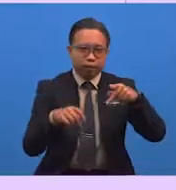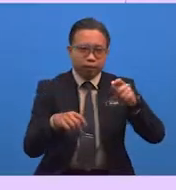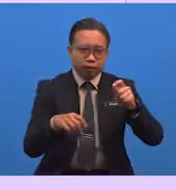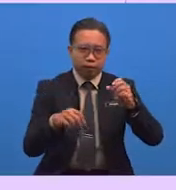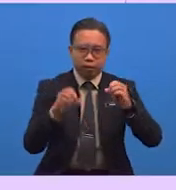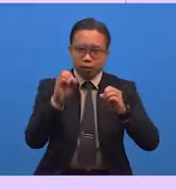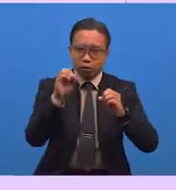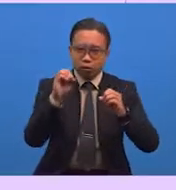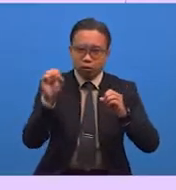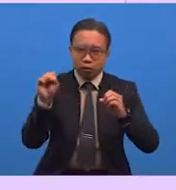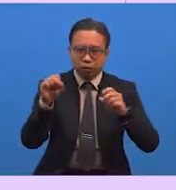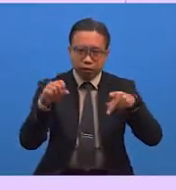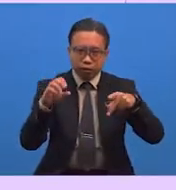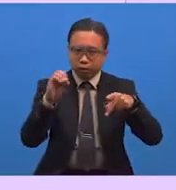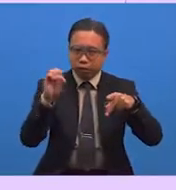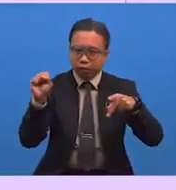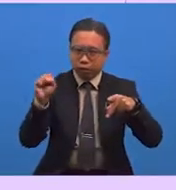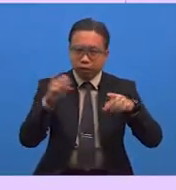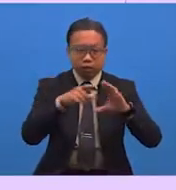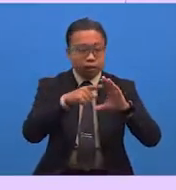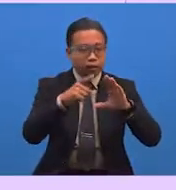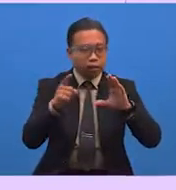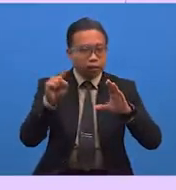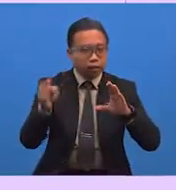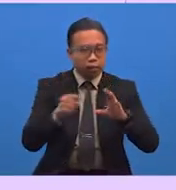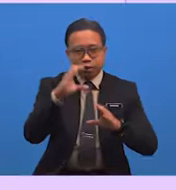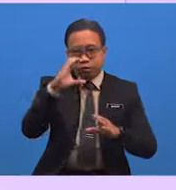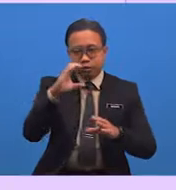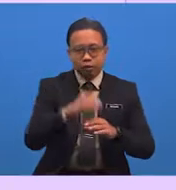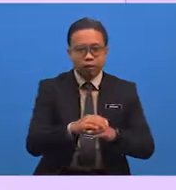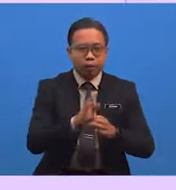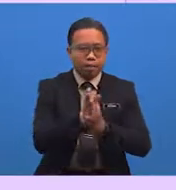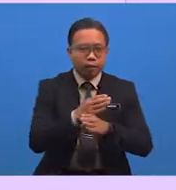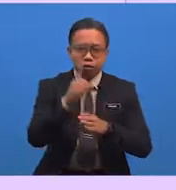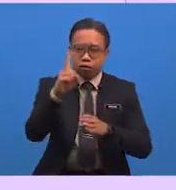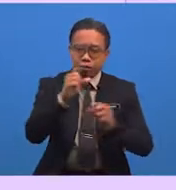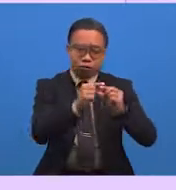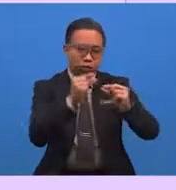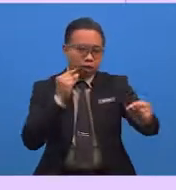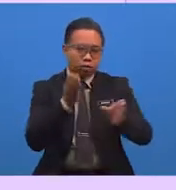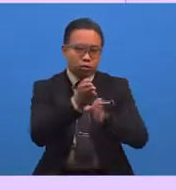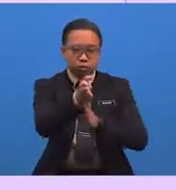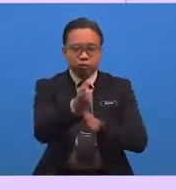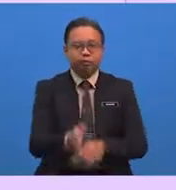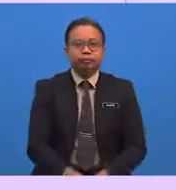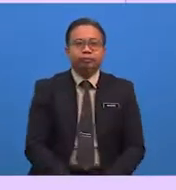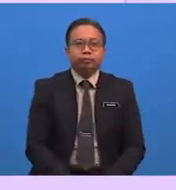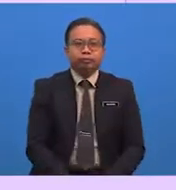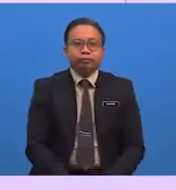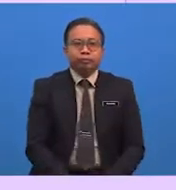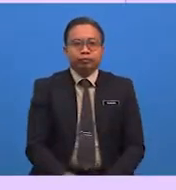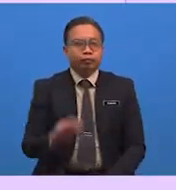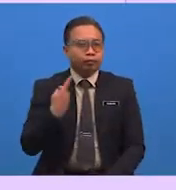POS yang dilabel dengan huruf C akan membentuk satu garis lurus.